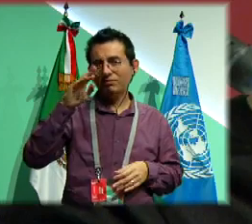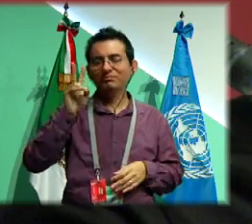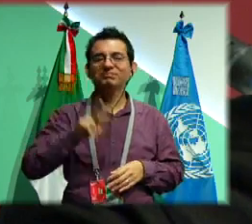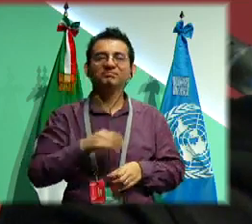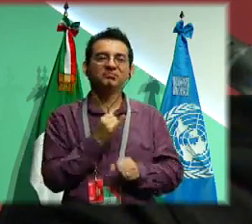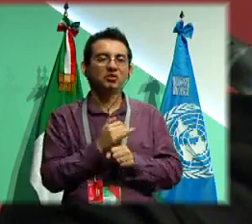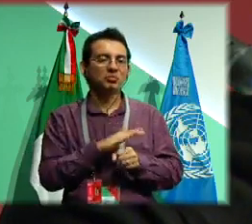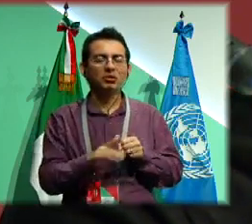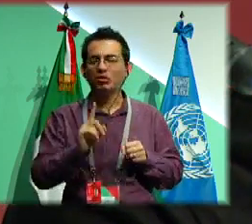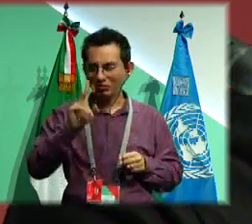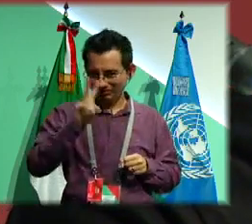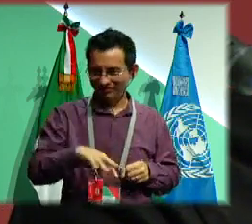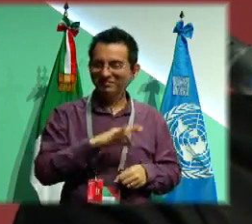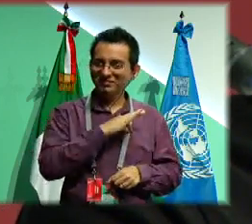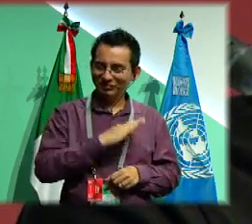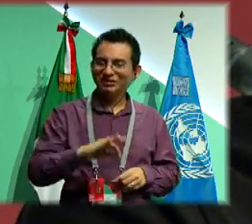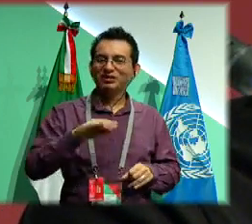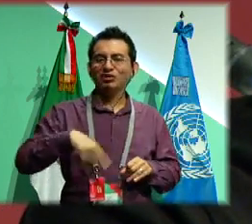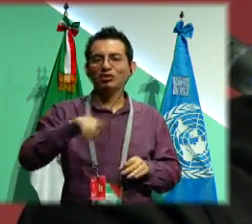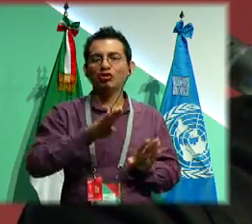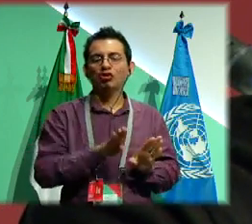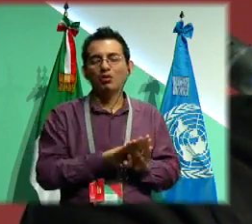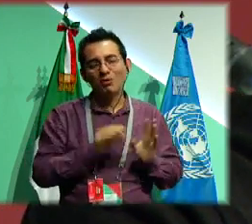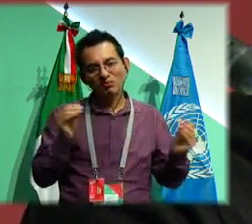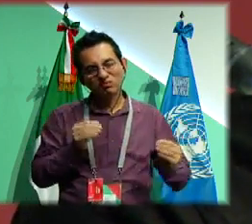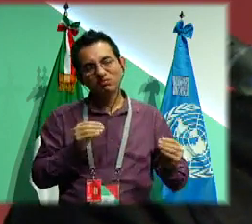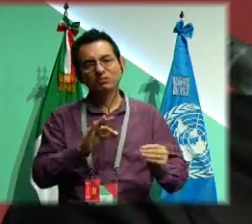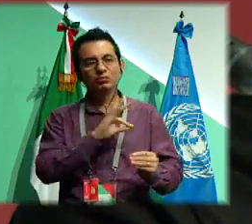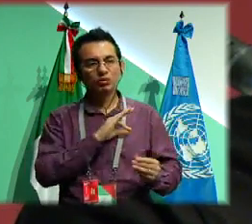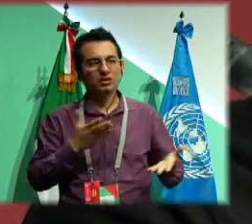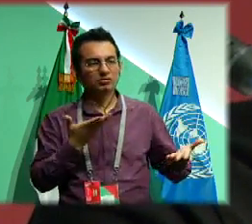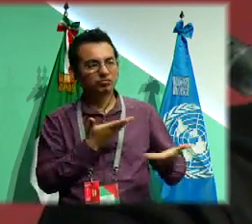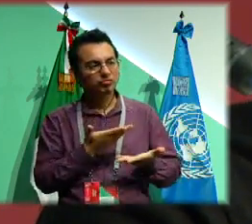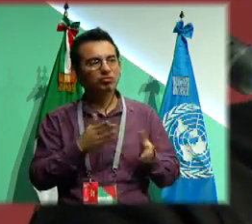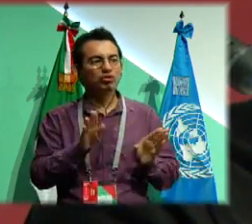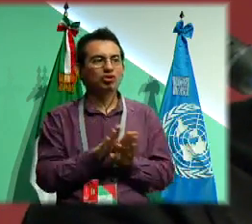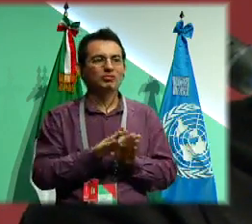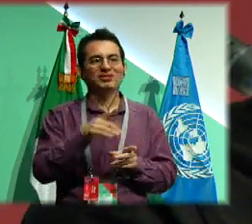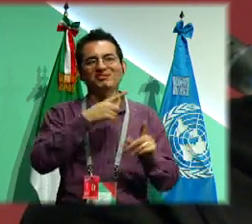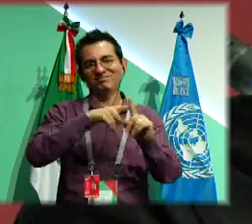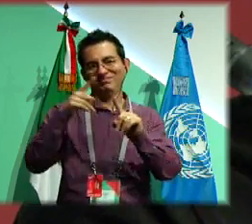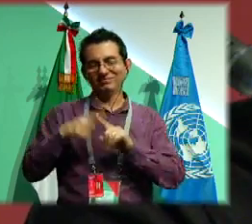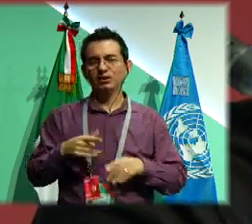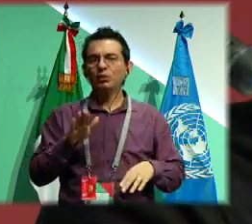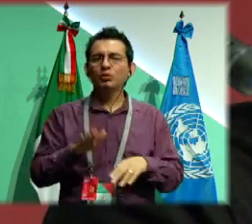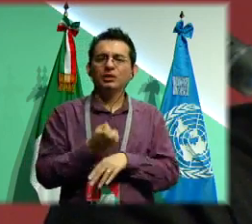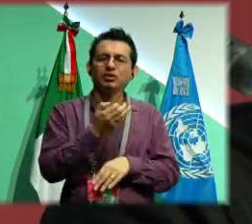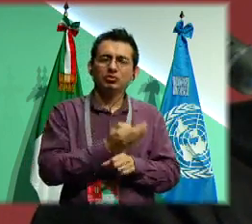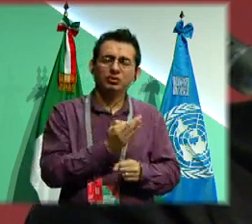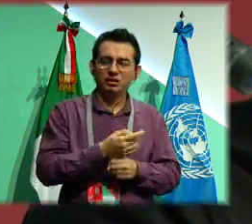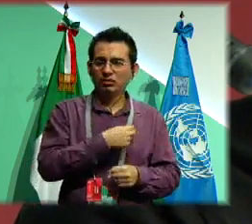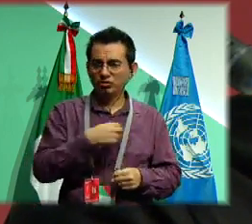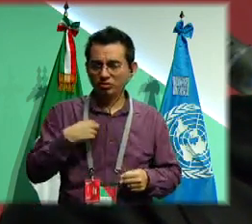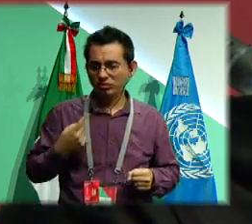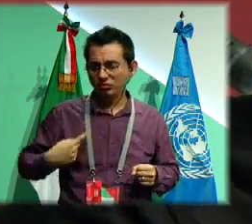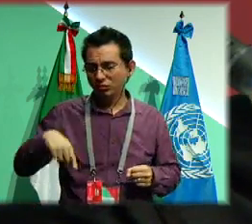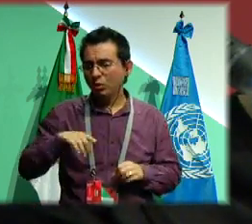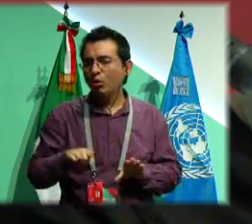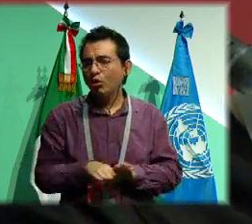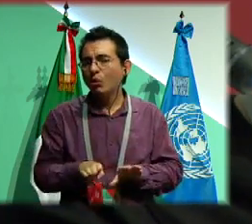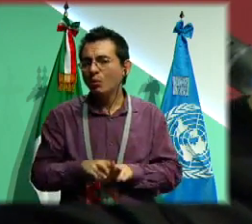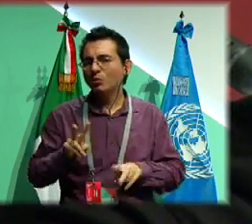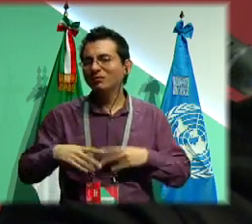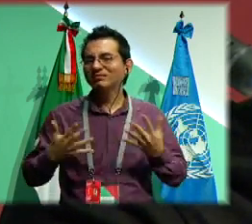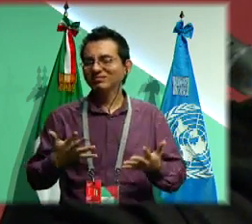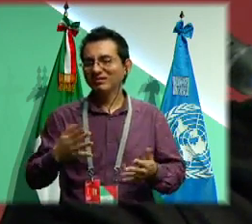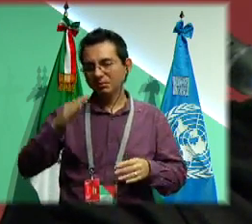afin d'aider justement ces accords, améliorer ces accords commerciaux. je pense que on n'a pas